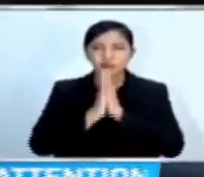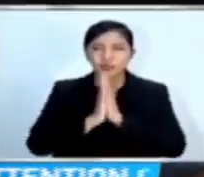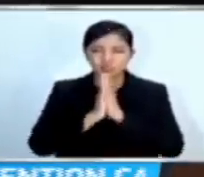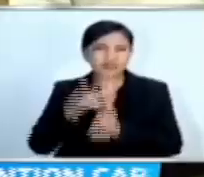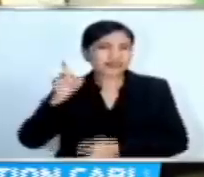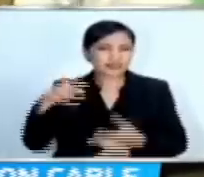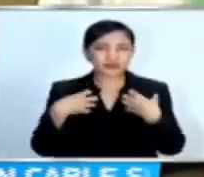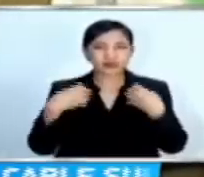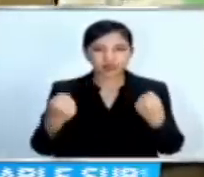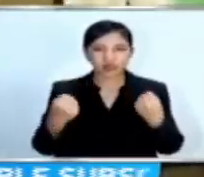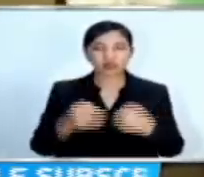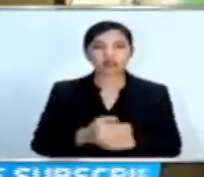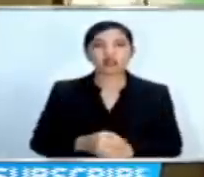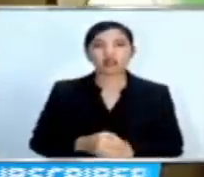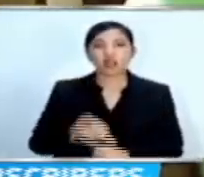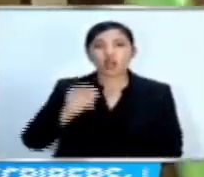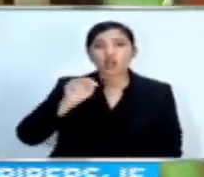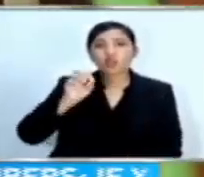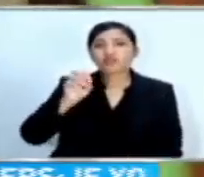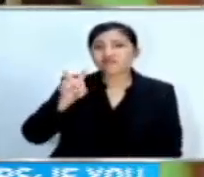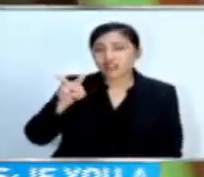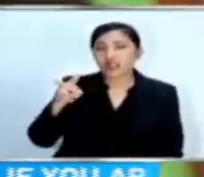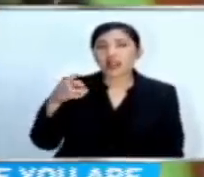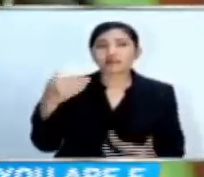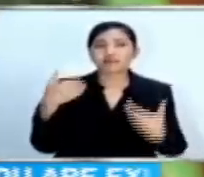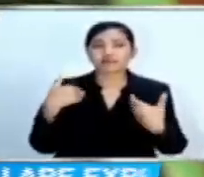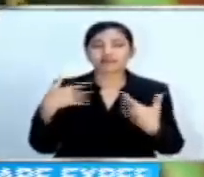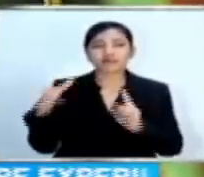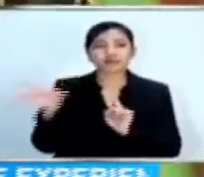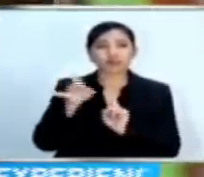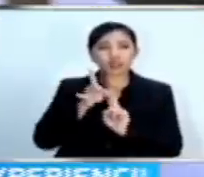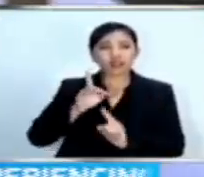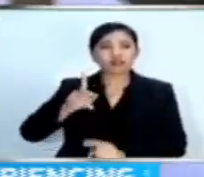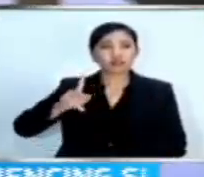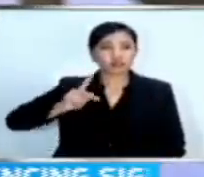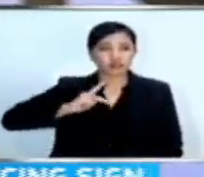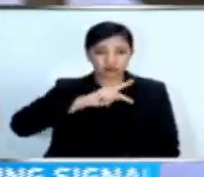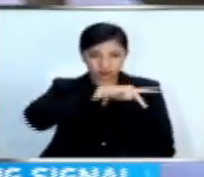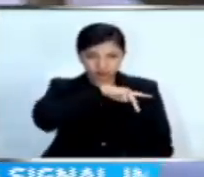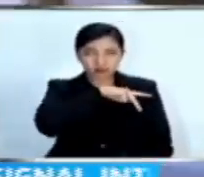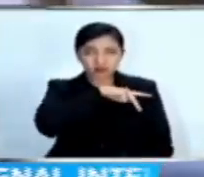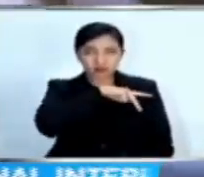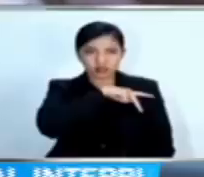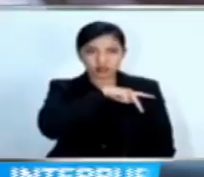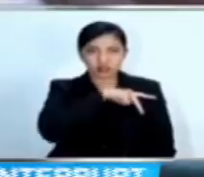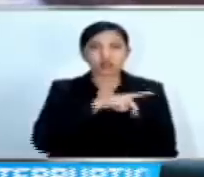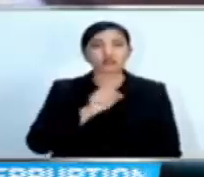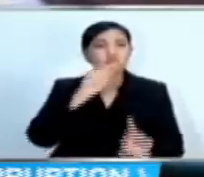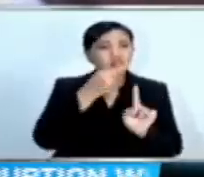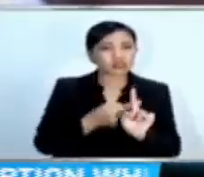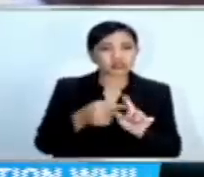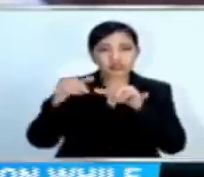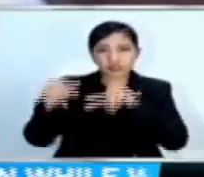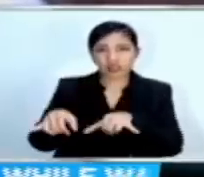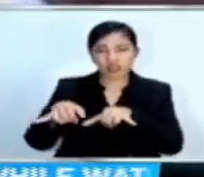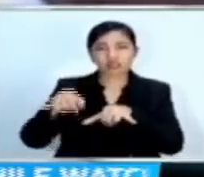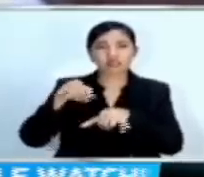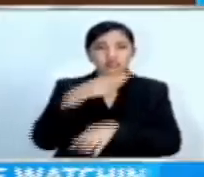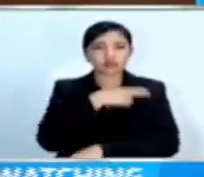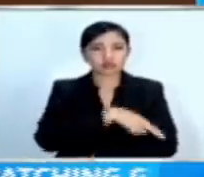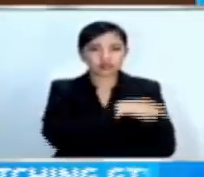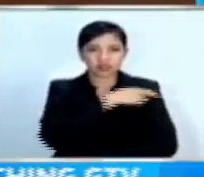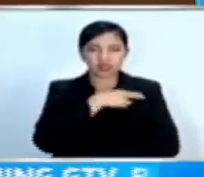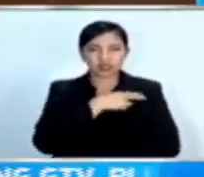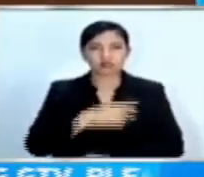si Pinoy. Pagkaisang buwan, kinailangan naman niyang manatili sa ICU. Sa pagpano ng dating Pangulo, bumuhos ang